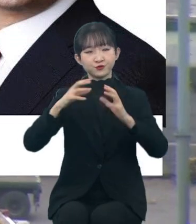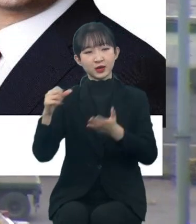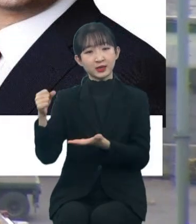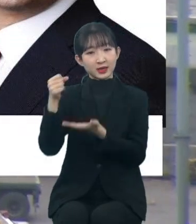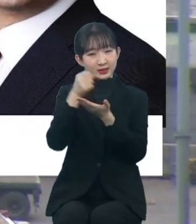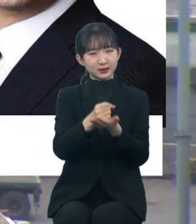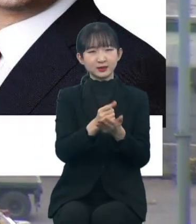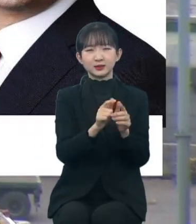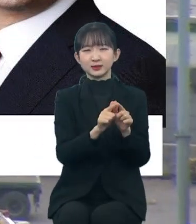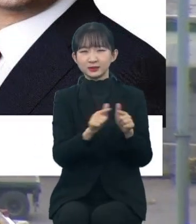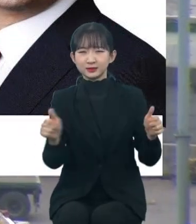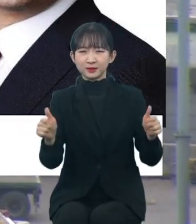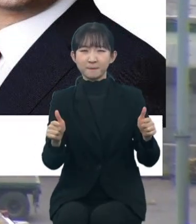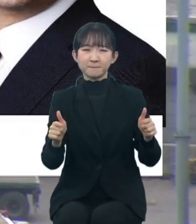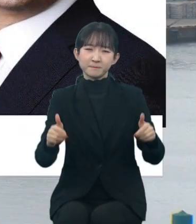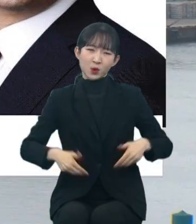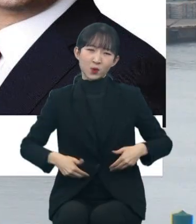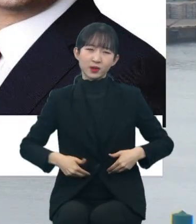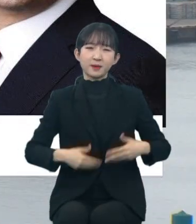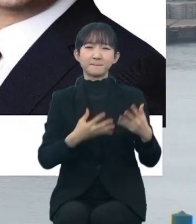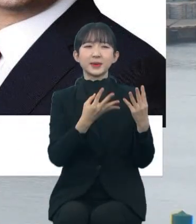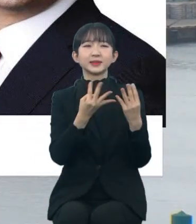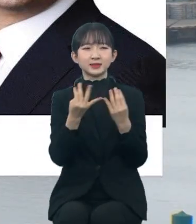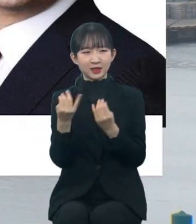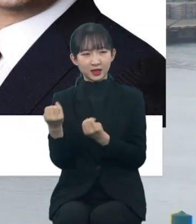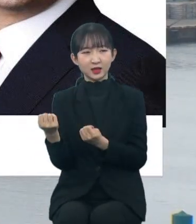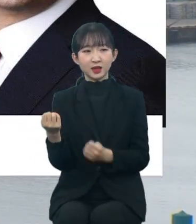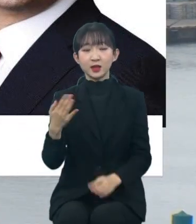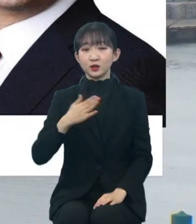등에 가야 할 길이 많은데 저 또